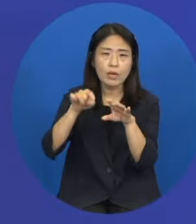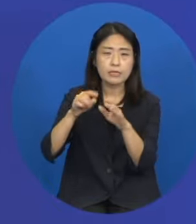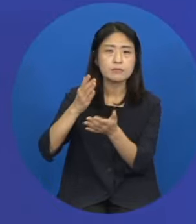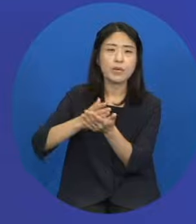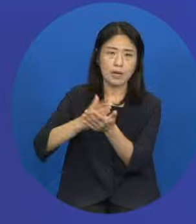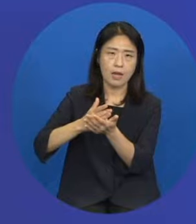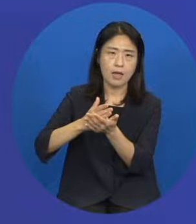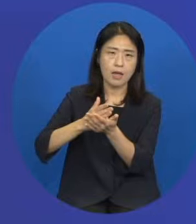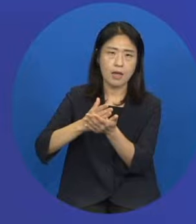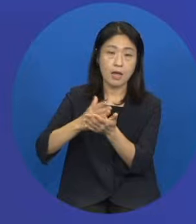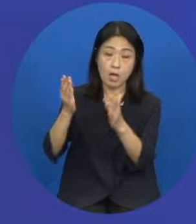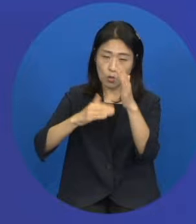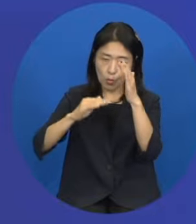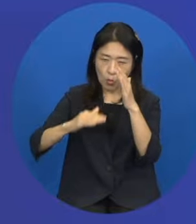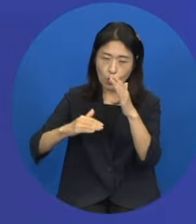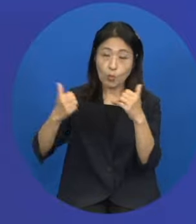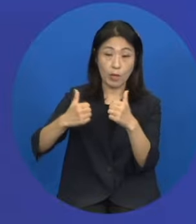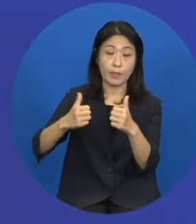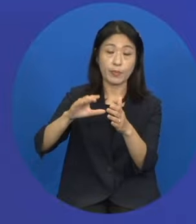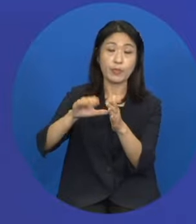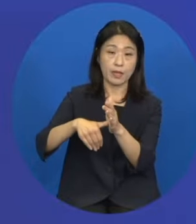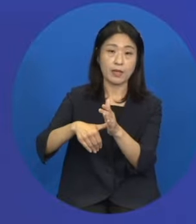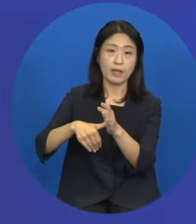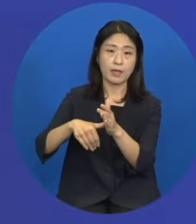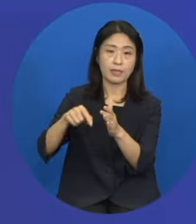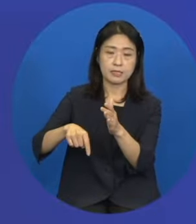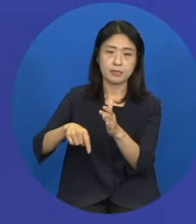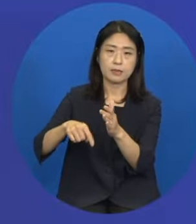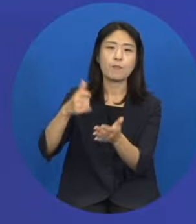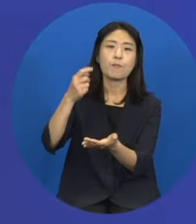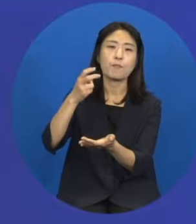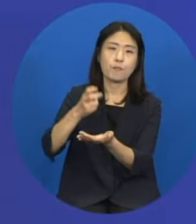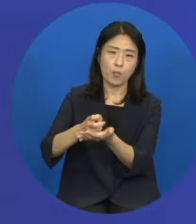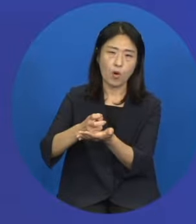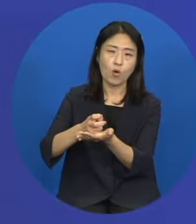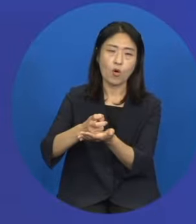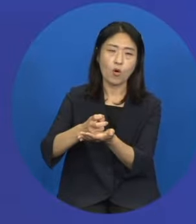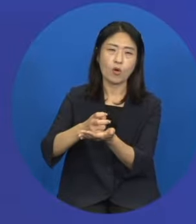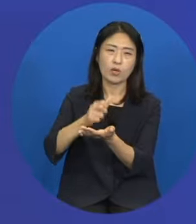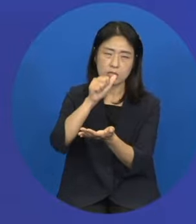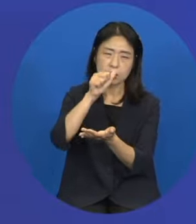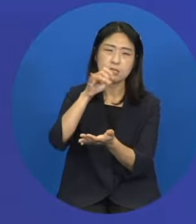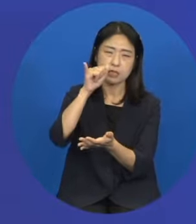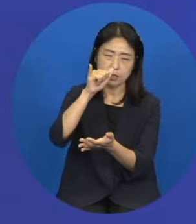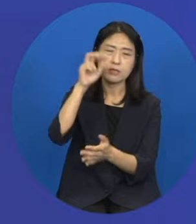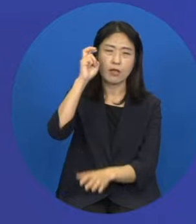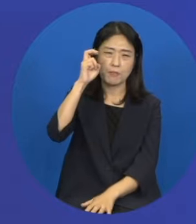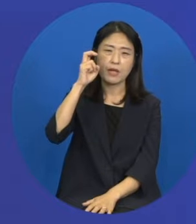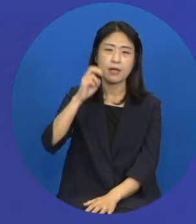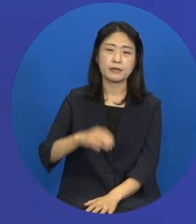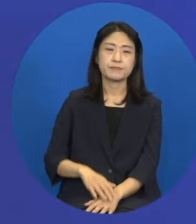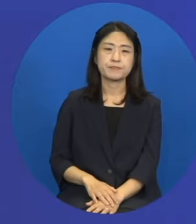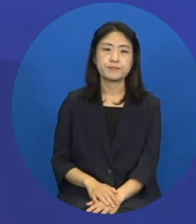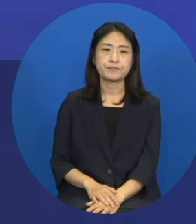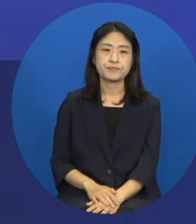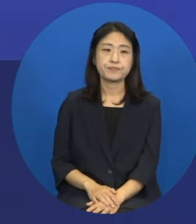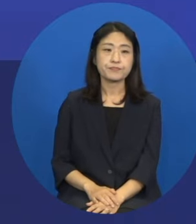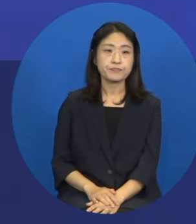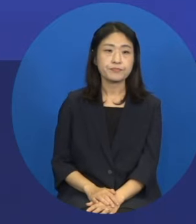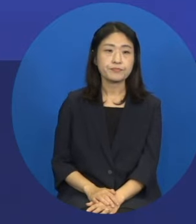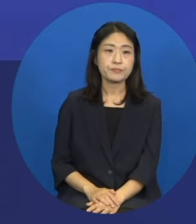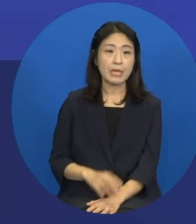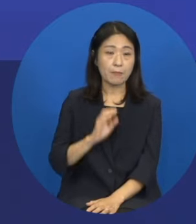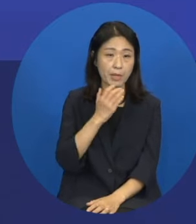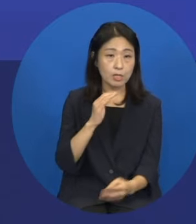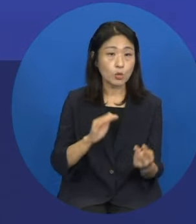이것을 법령으로 만들어버렸다고 할 수 있겠습니다. 그때 그들의 한 말이 무엇이었습니까? 4장 19절에 베드로와